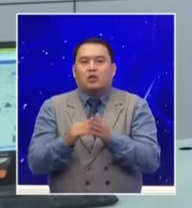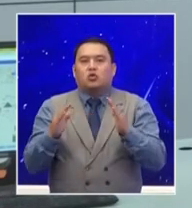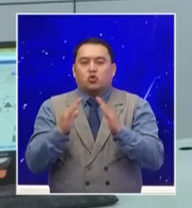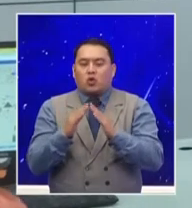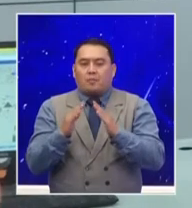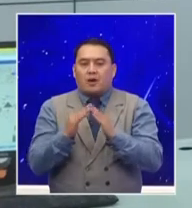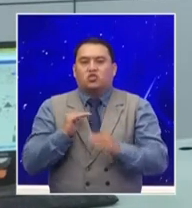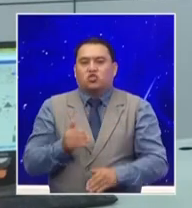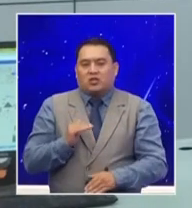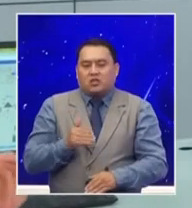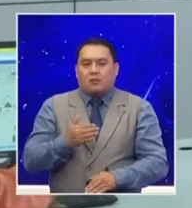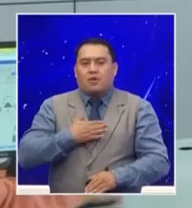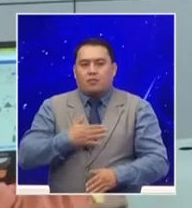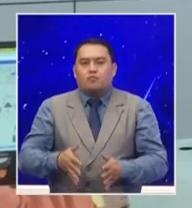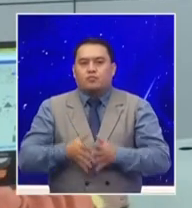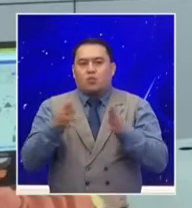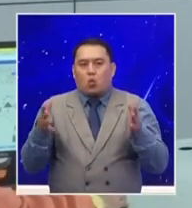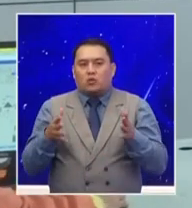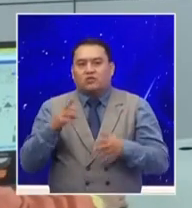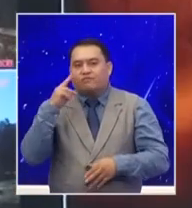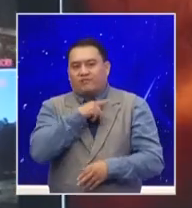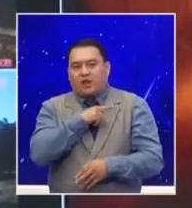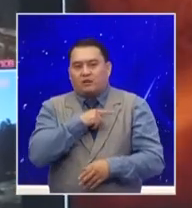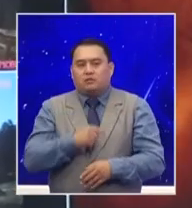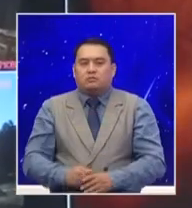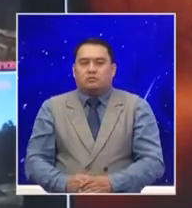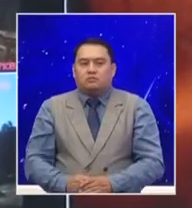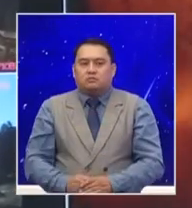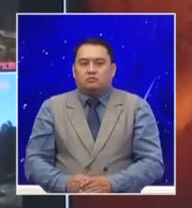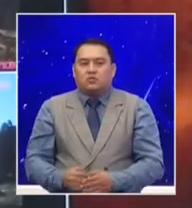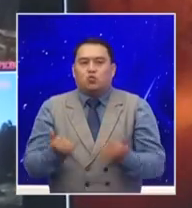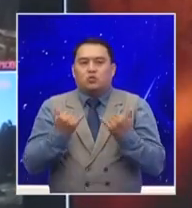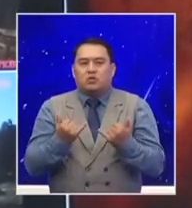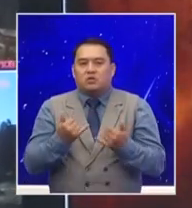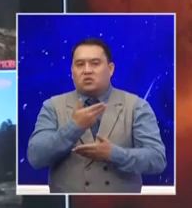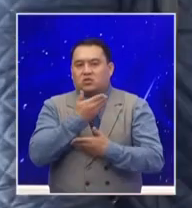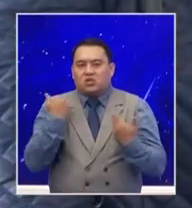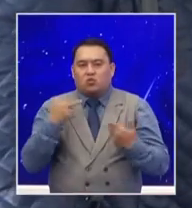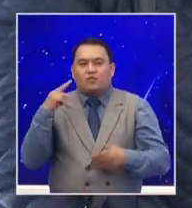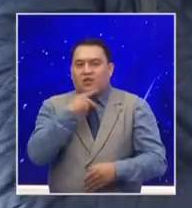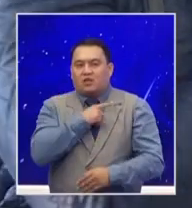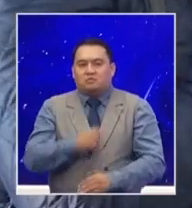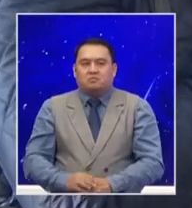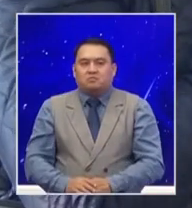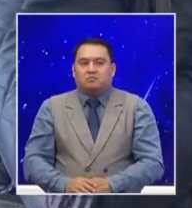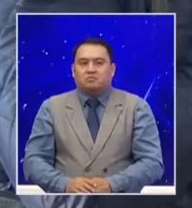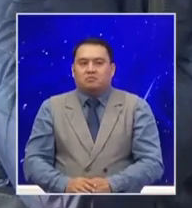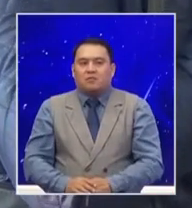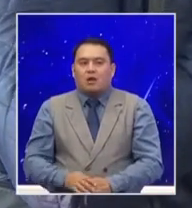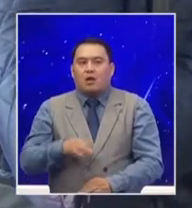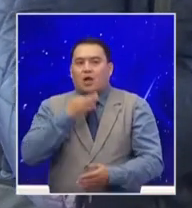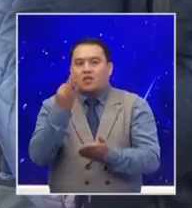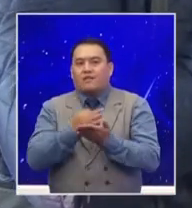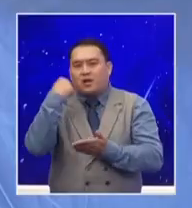сектора больше идет вреда и дыма, чем от этого завода. Тут совсем минимальное количество. По словам ответственных лиц, новый